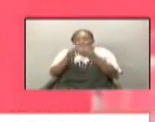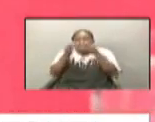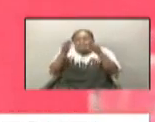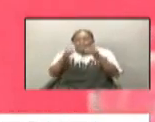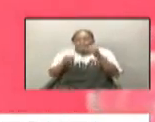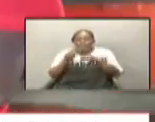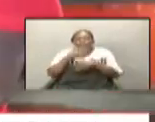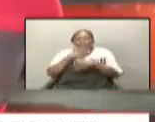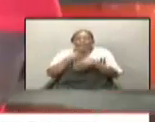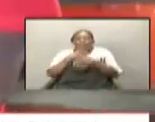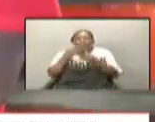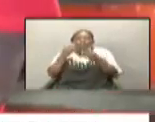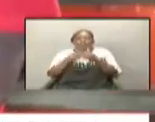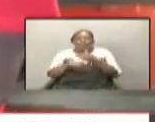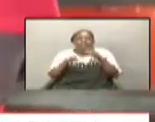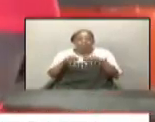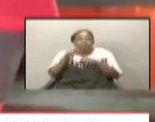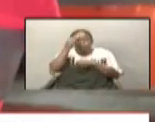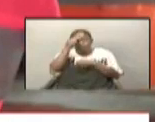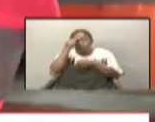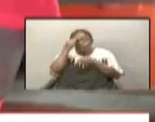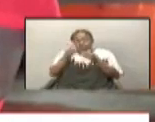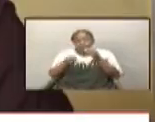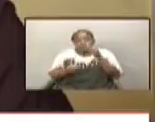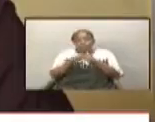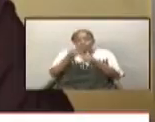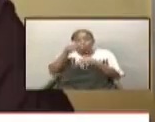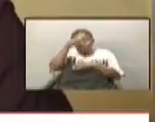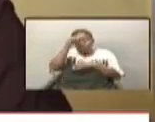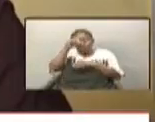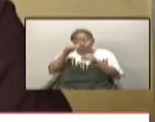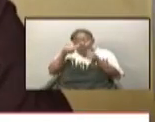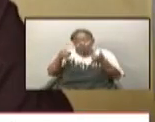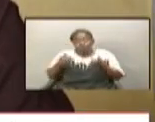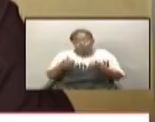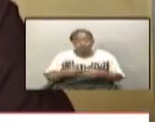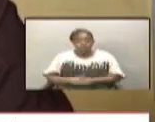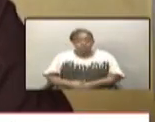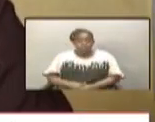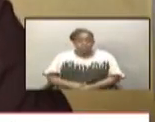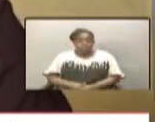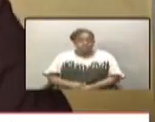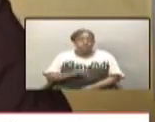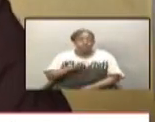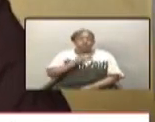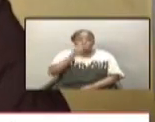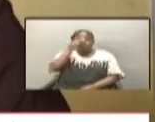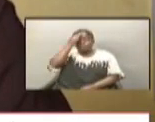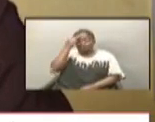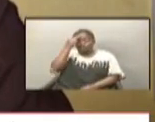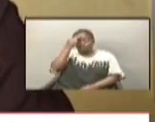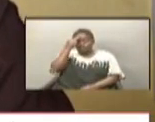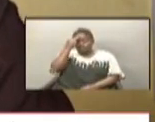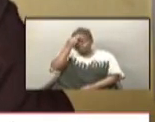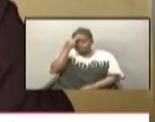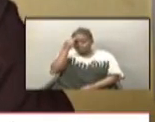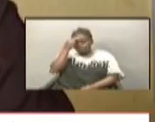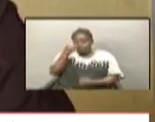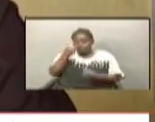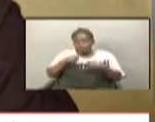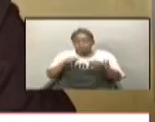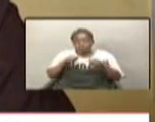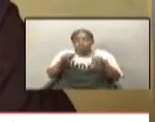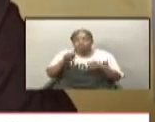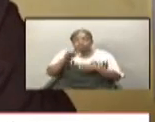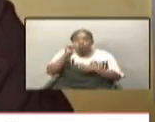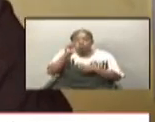agam nanti. Cikwa bayi semua gan yang kuingo bolonjem. Aba naba fe. Aba aku zebolonjem. Aba tu le tuinanu